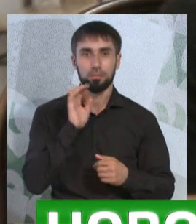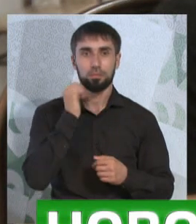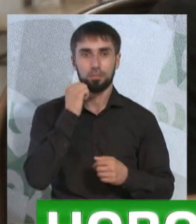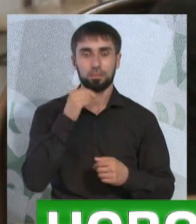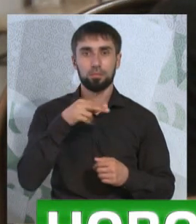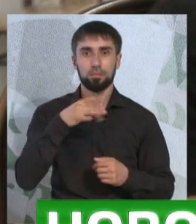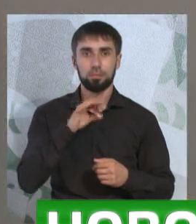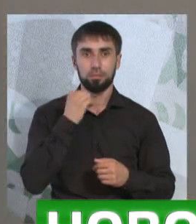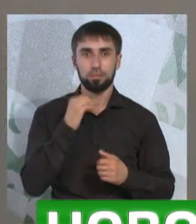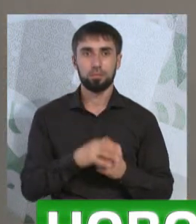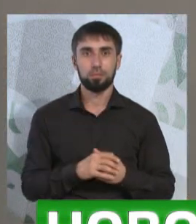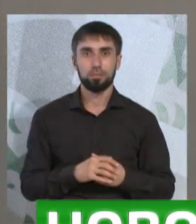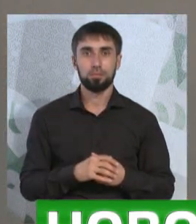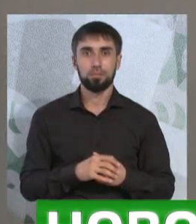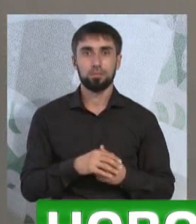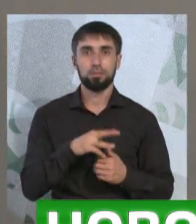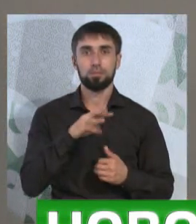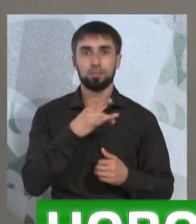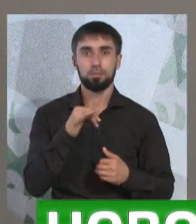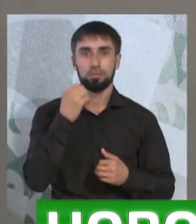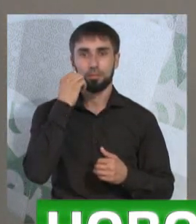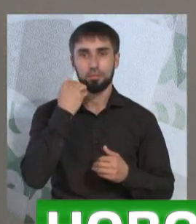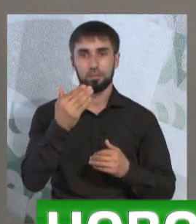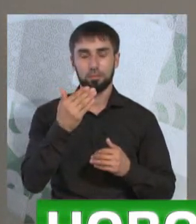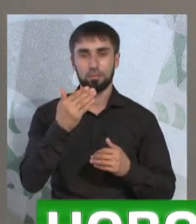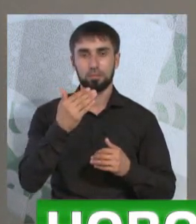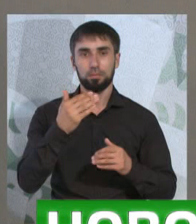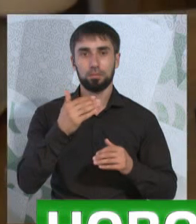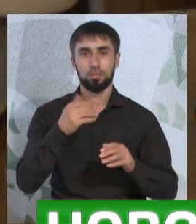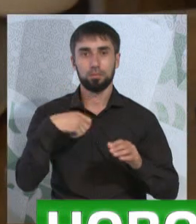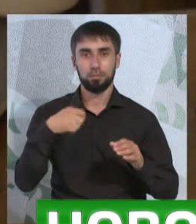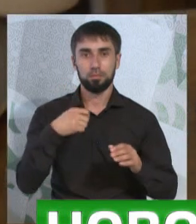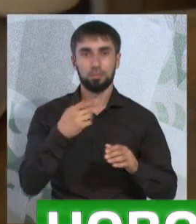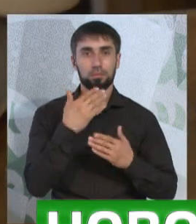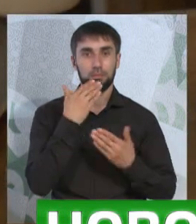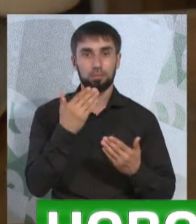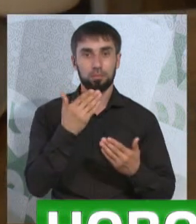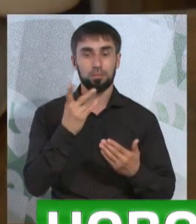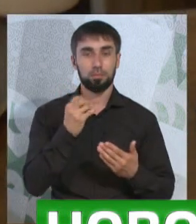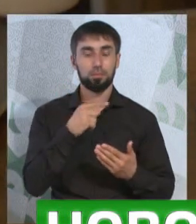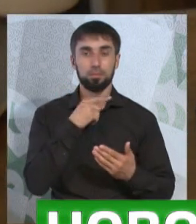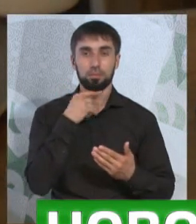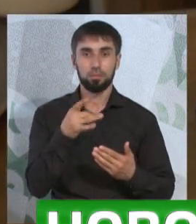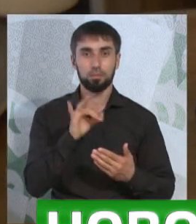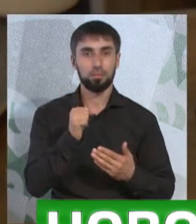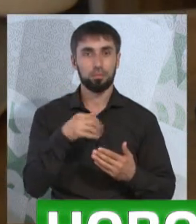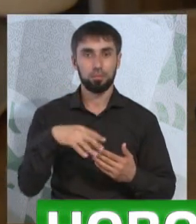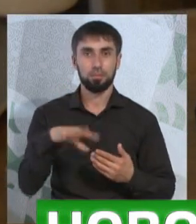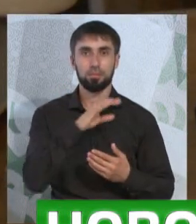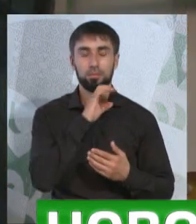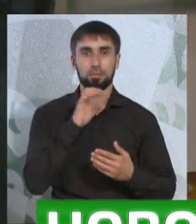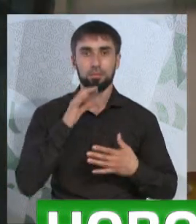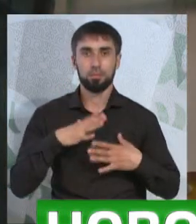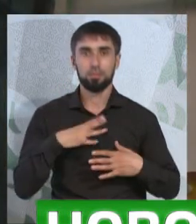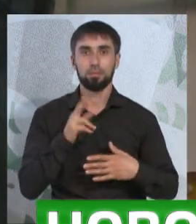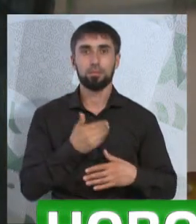бабушки, прабабушки. Музей старинных швейных машинок – первый и единственный не только в республике, но и на всем Северном Кавказе. Поэтому